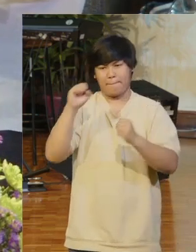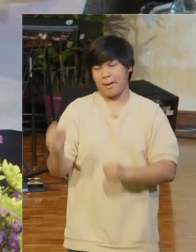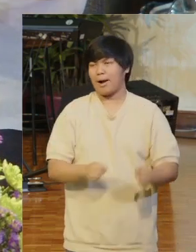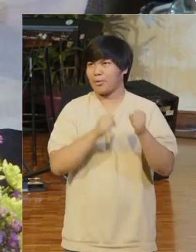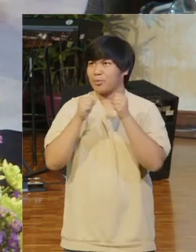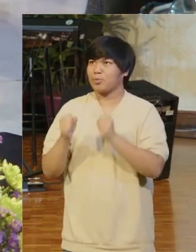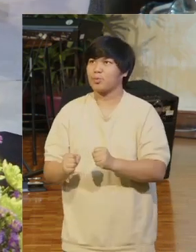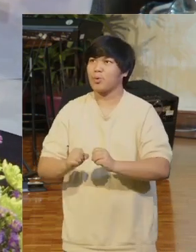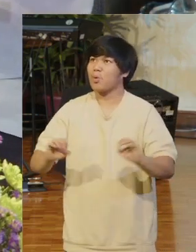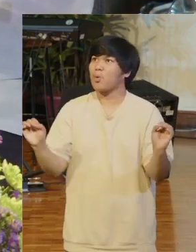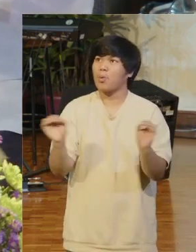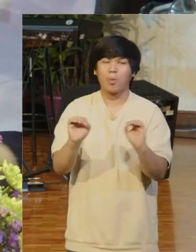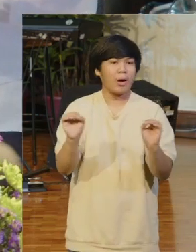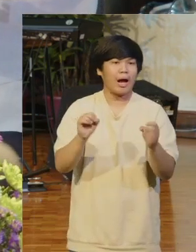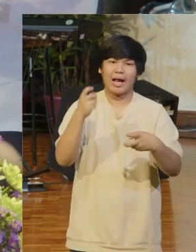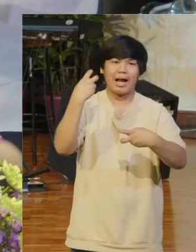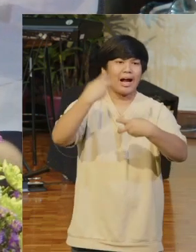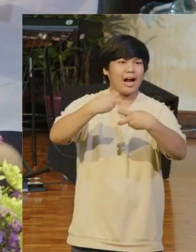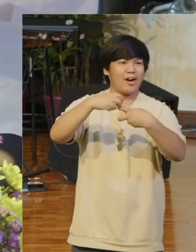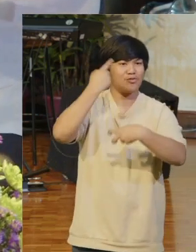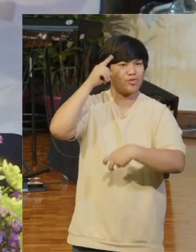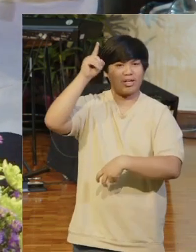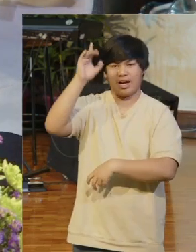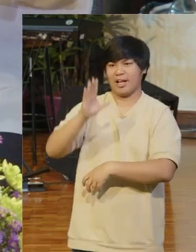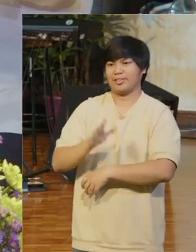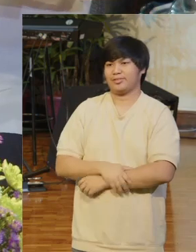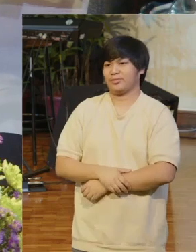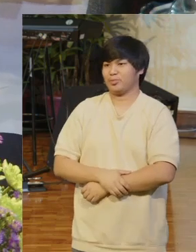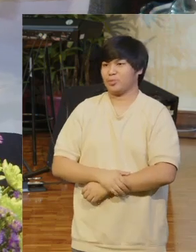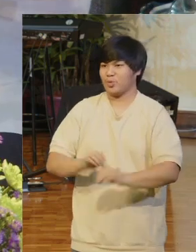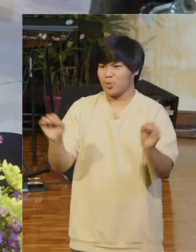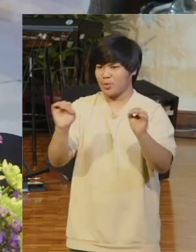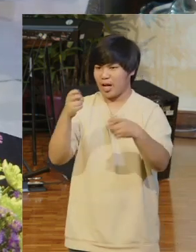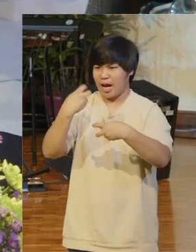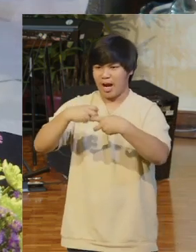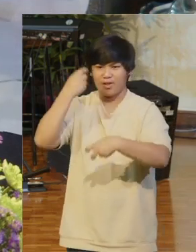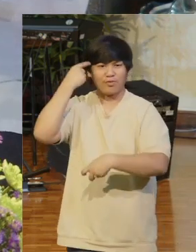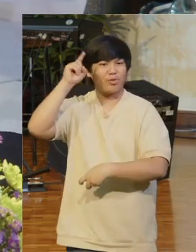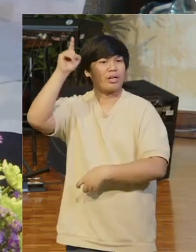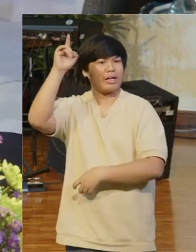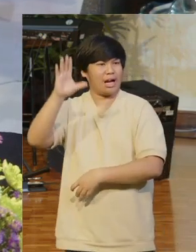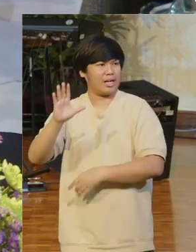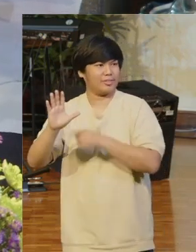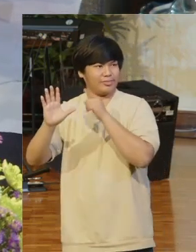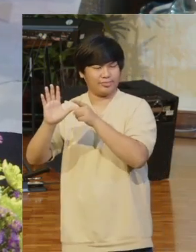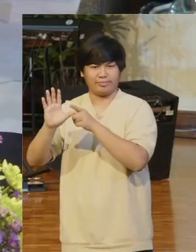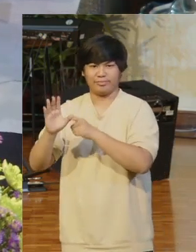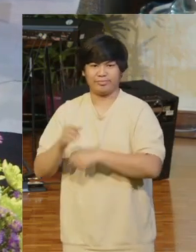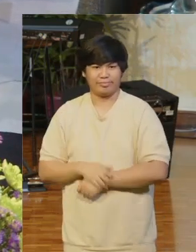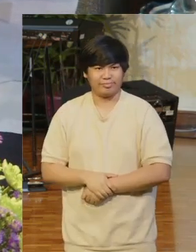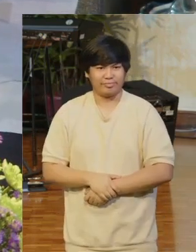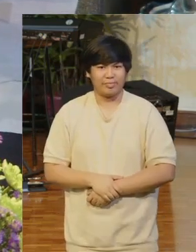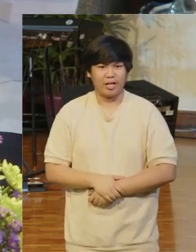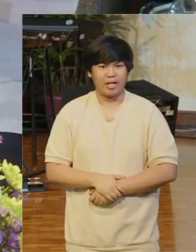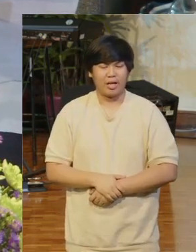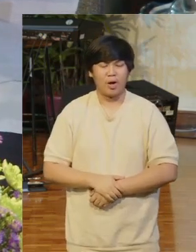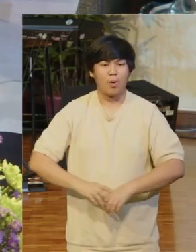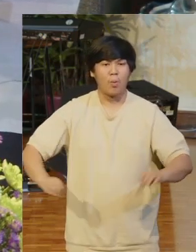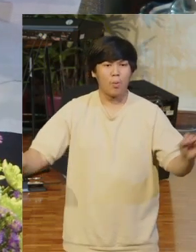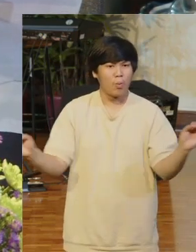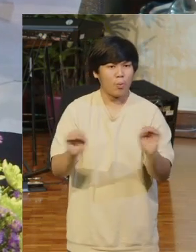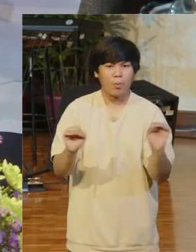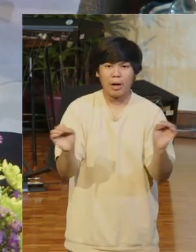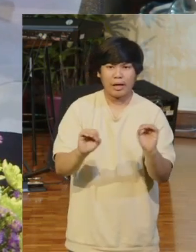outstretched arm. Nothing is too hard for you. Walang mahirap sa inyo, Panginoon. Siya